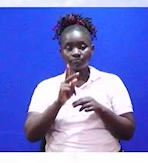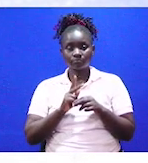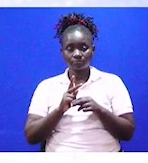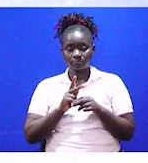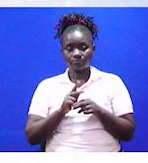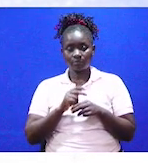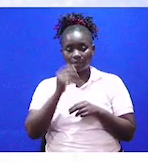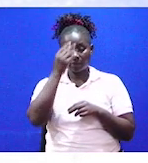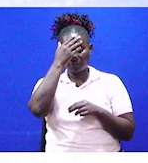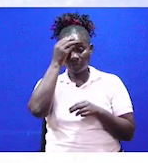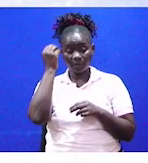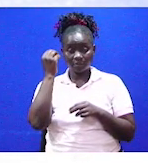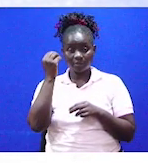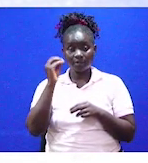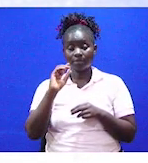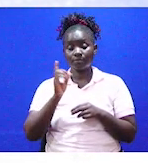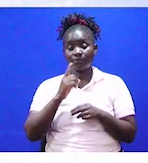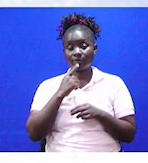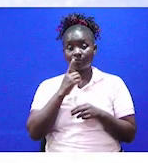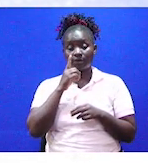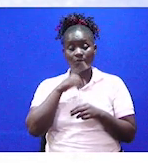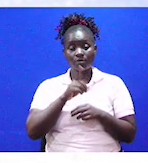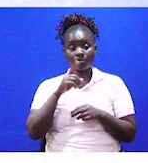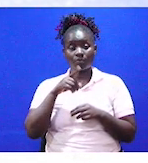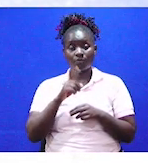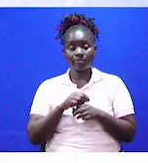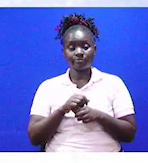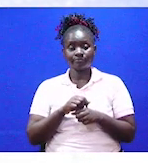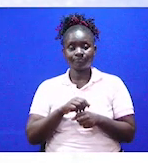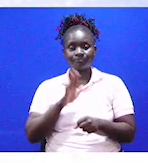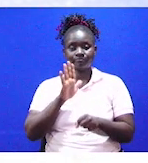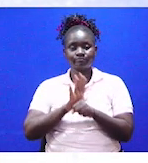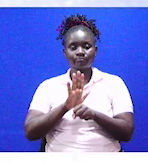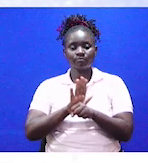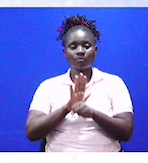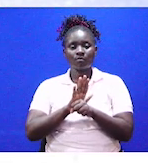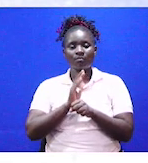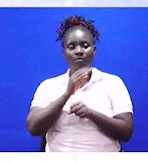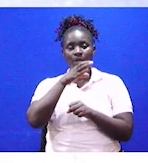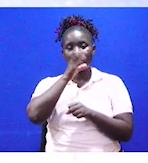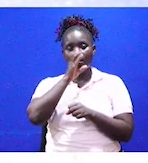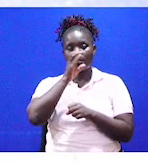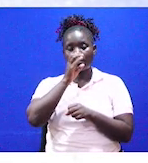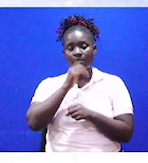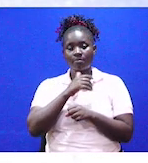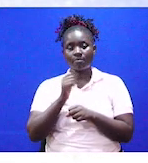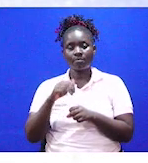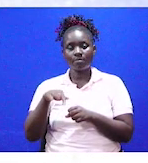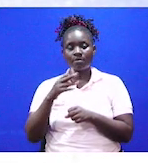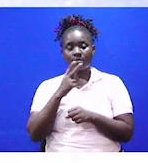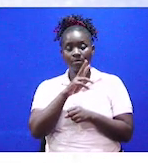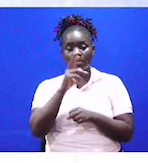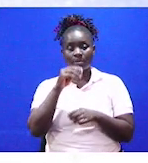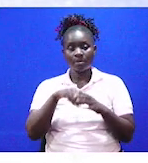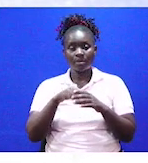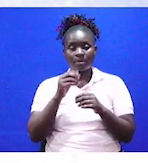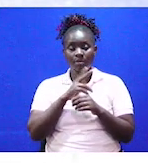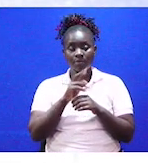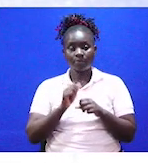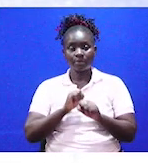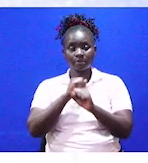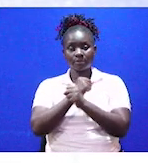kwewa. Ase mono babereba kugikeria ogo ichora kwa maru atanche ili ase chimseme chenye ntubaga nilie kebege kuligere lwa erogo